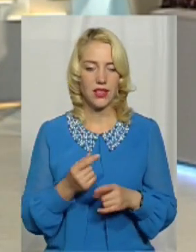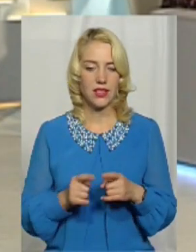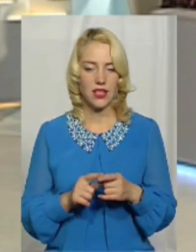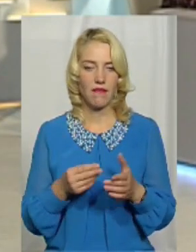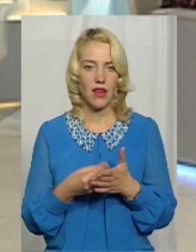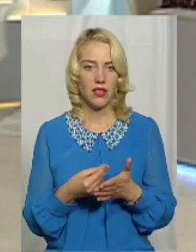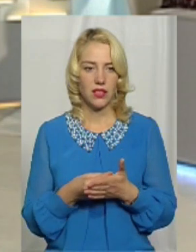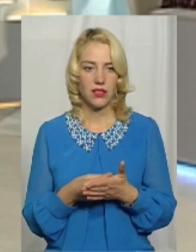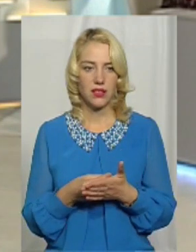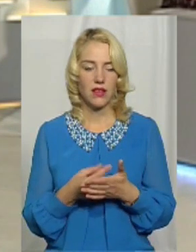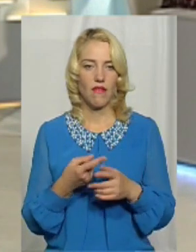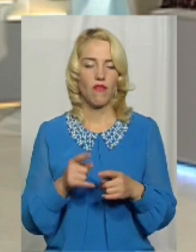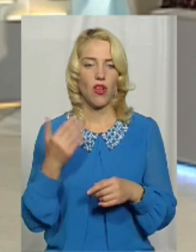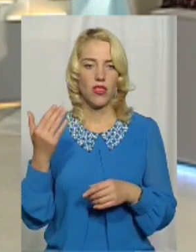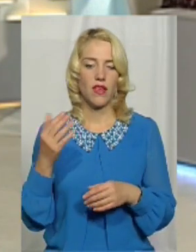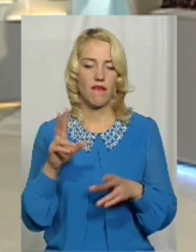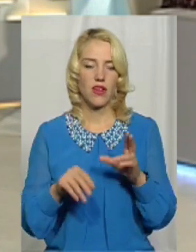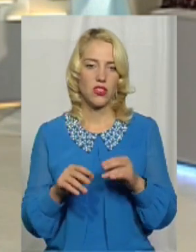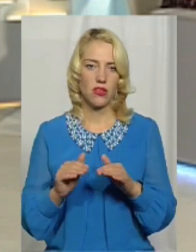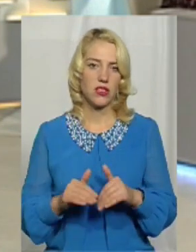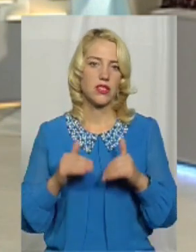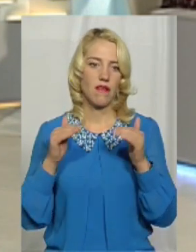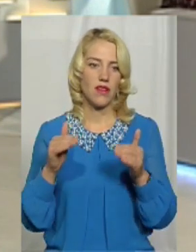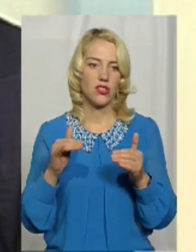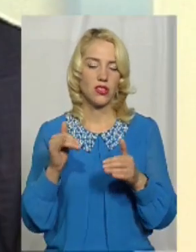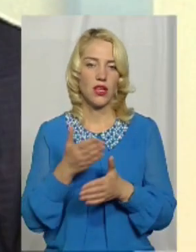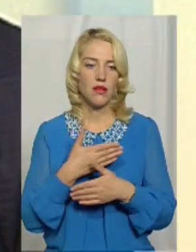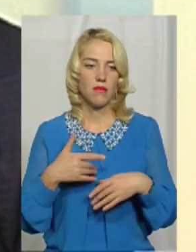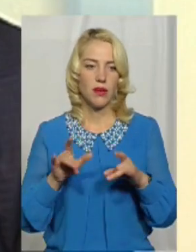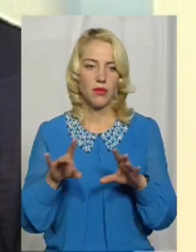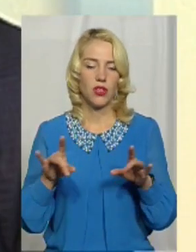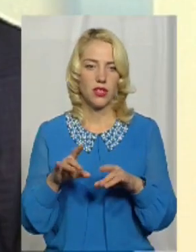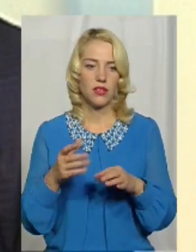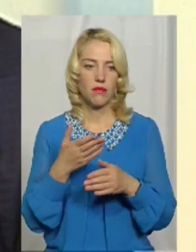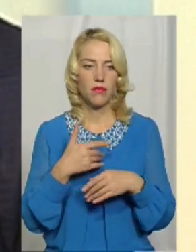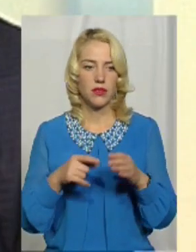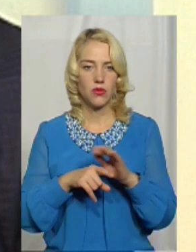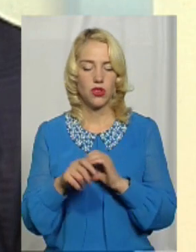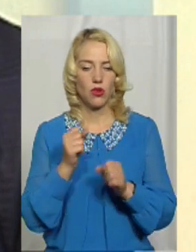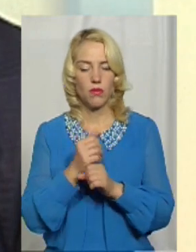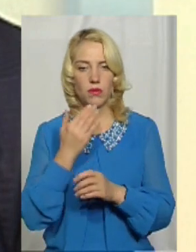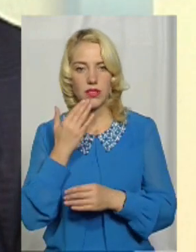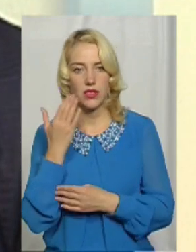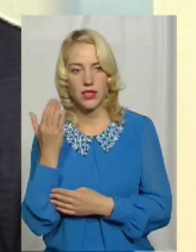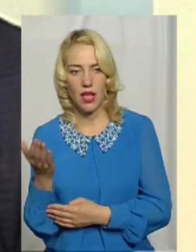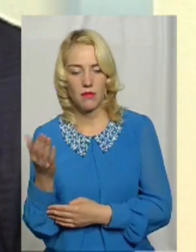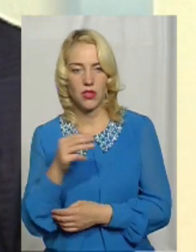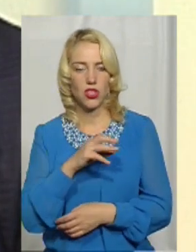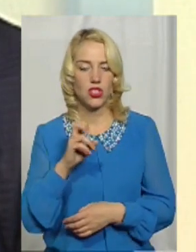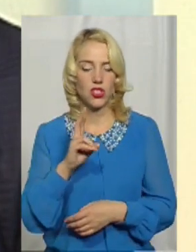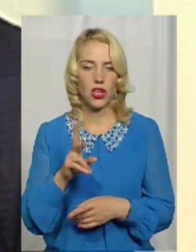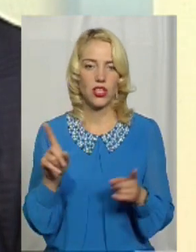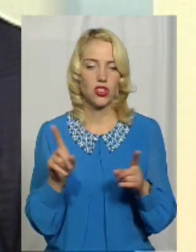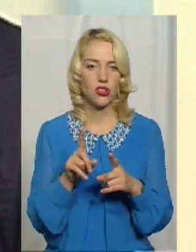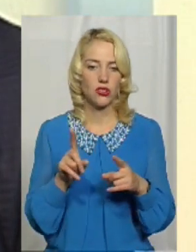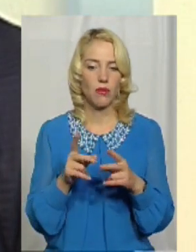ця вартість вони вважають завищена. Ось. І ми їм пояснюємо, ми спочатку робимо запит в ЖЕК для того,